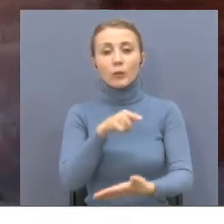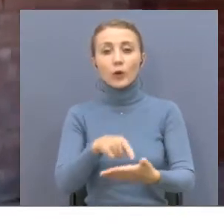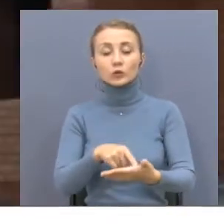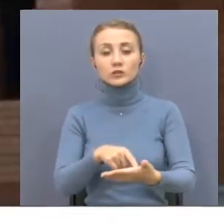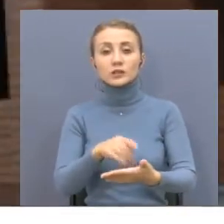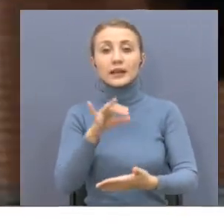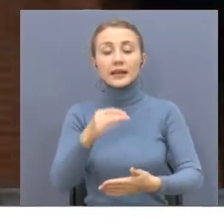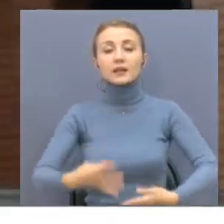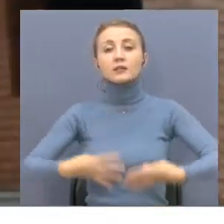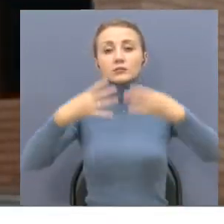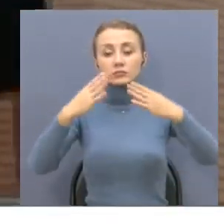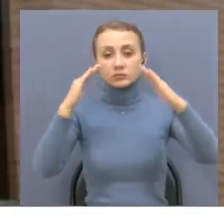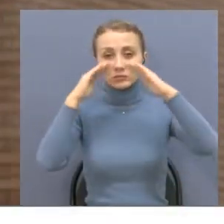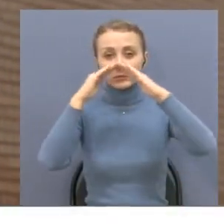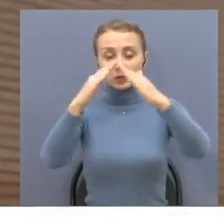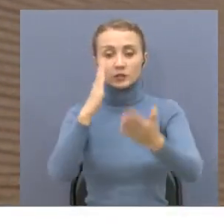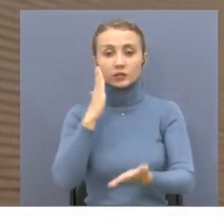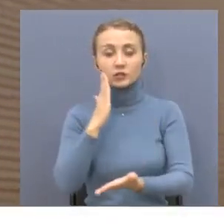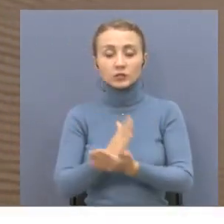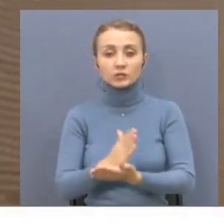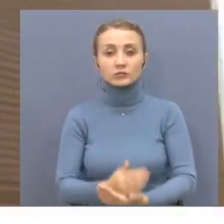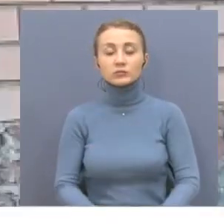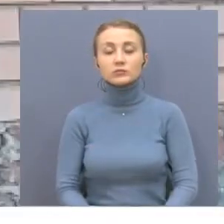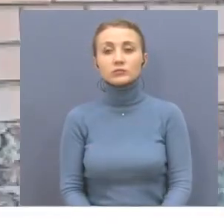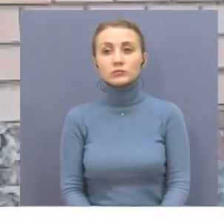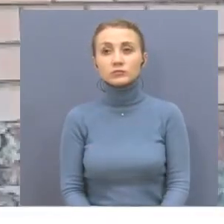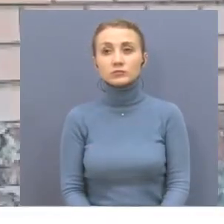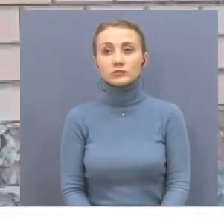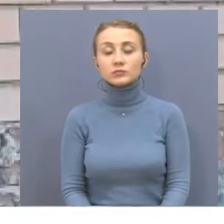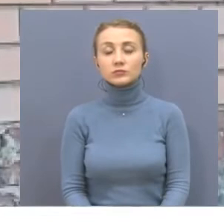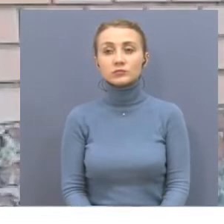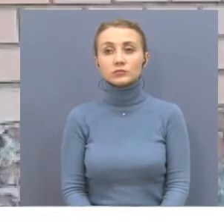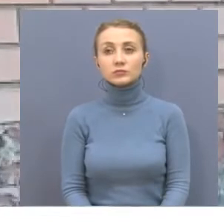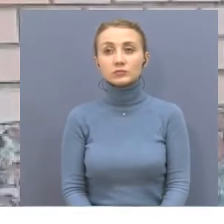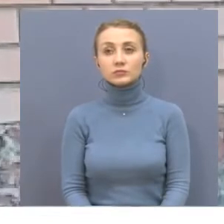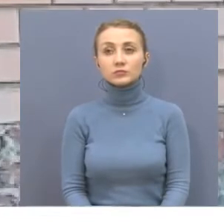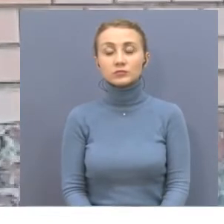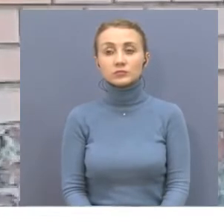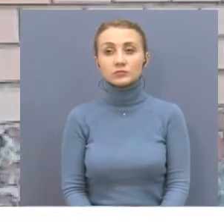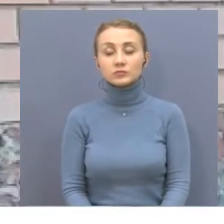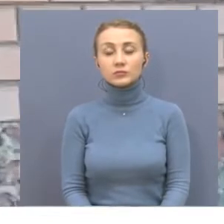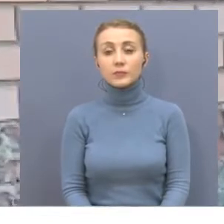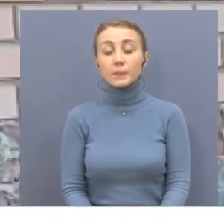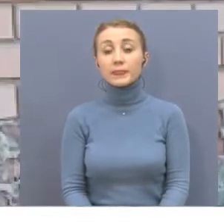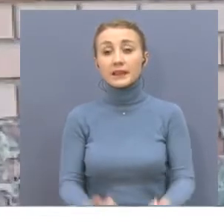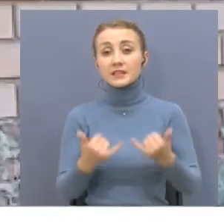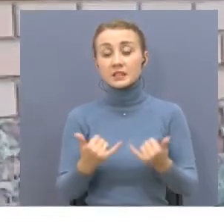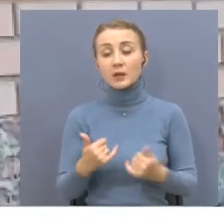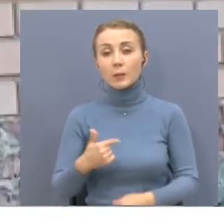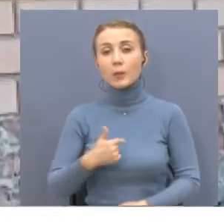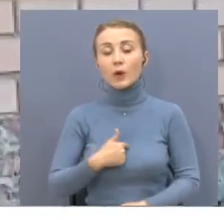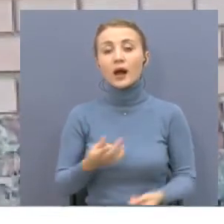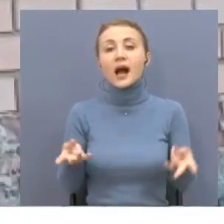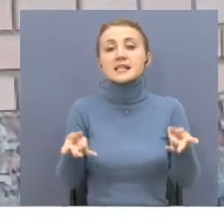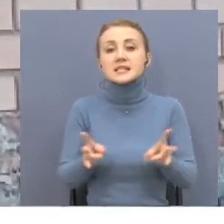Нысанның құрылысына облыстық қазынадан 30 миллион теңге бөлінген. В настоящее время выполнены строительство стен. Қазіргі